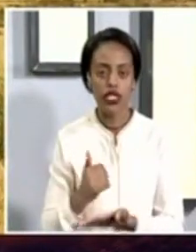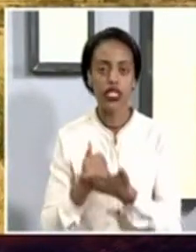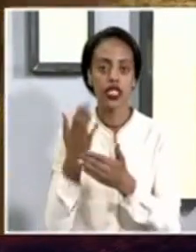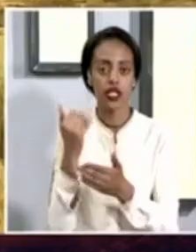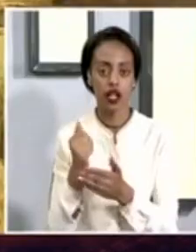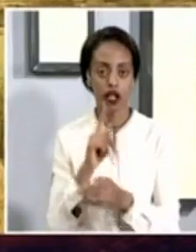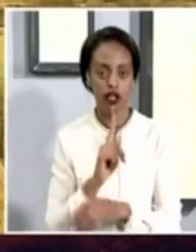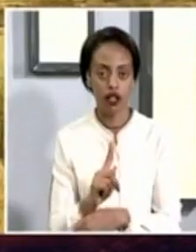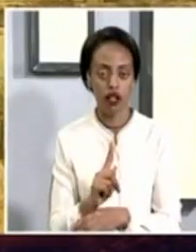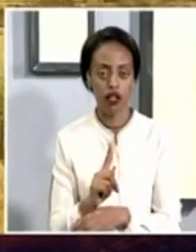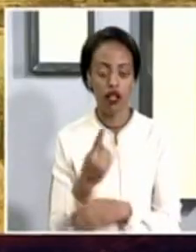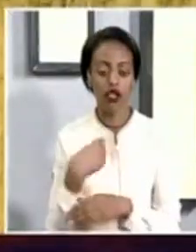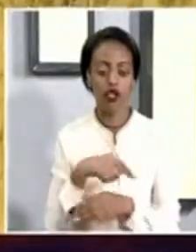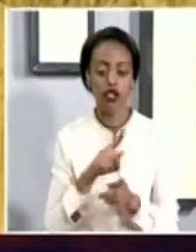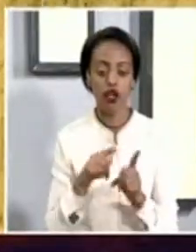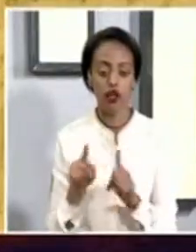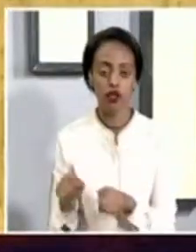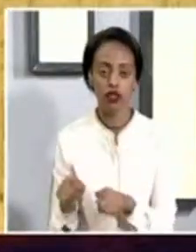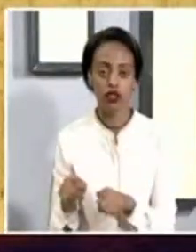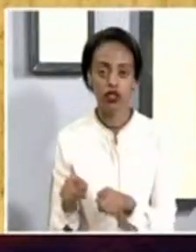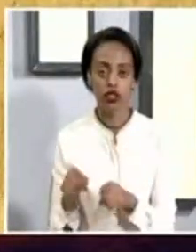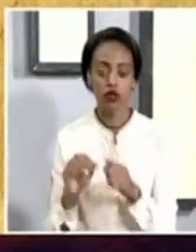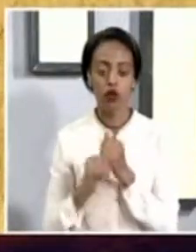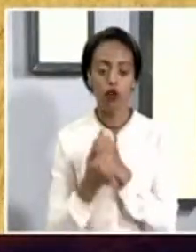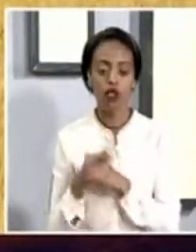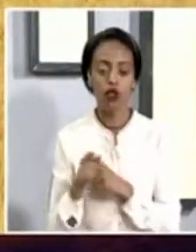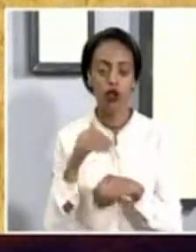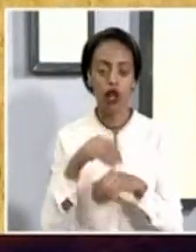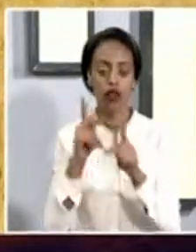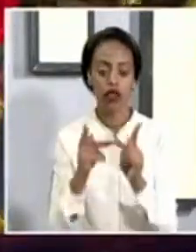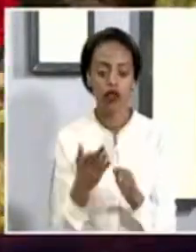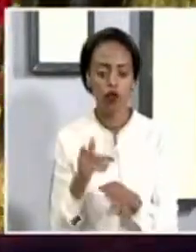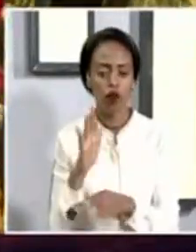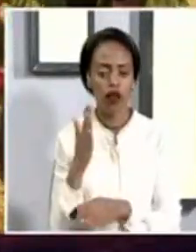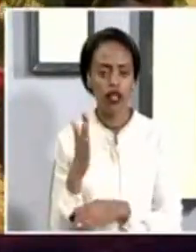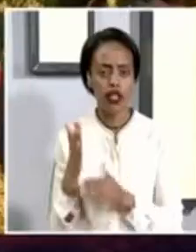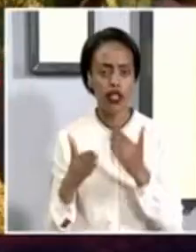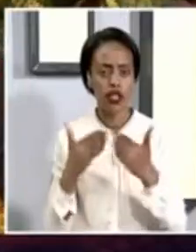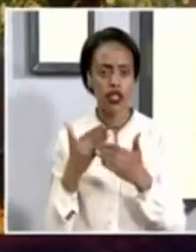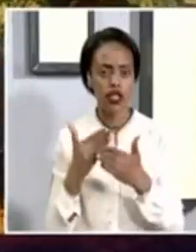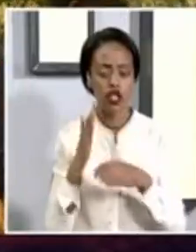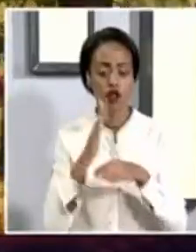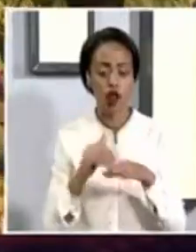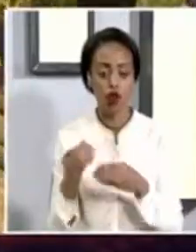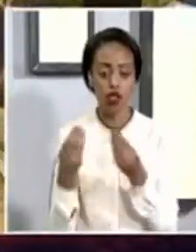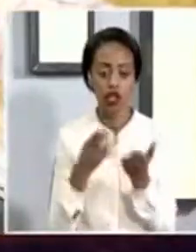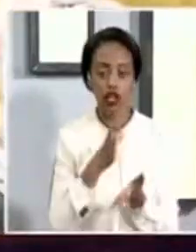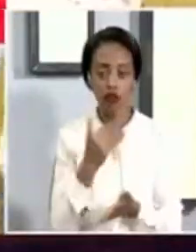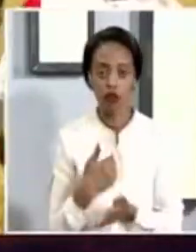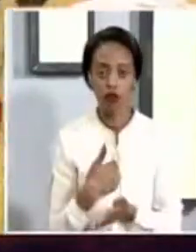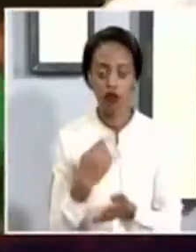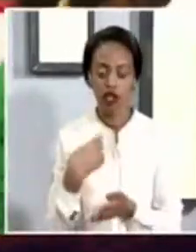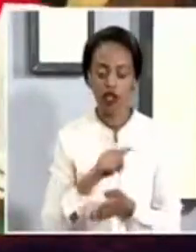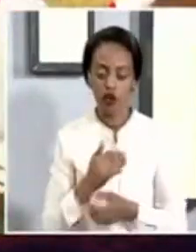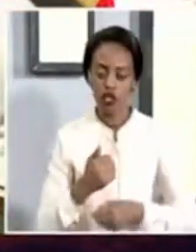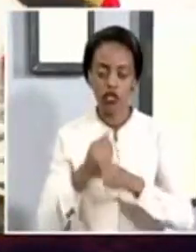خوينا نحنا هون بمسارتون أفتحورة الساخون زعينة ساعوة ردين كاقرب كله نحن ممكن